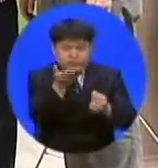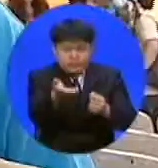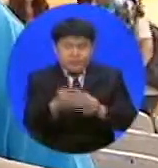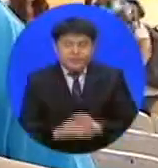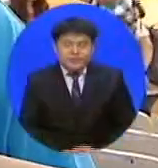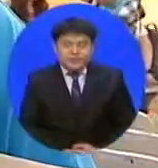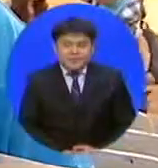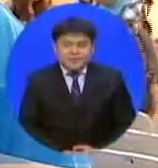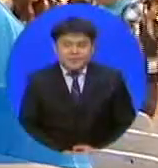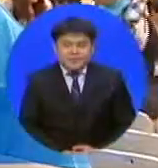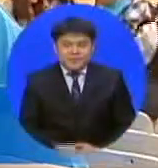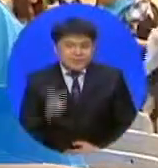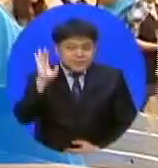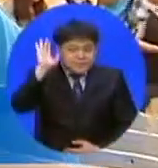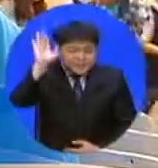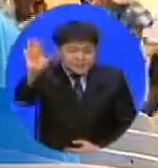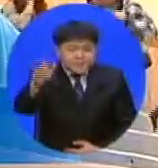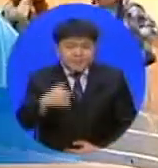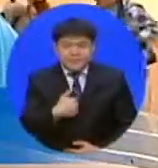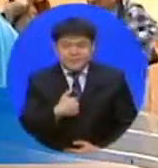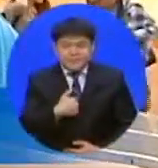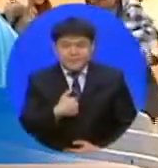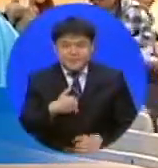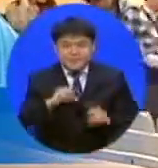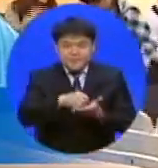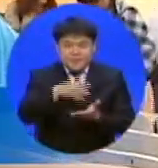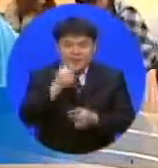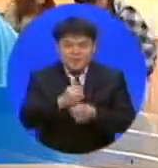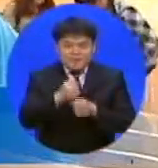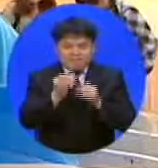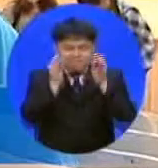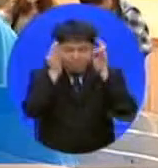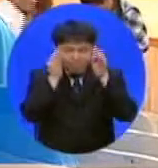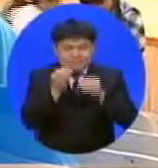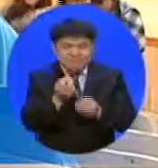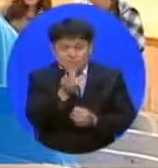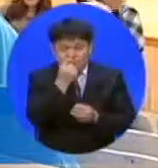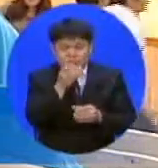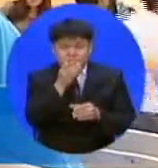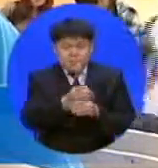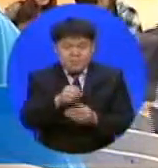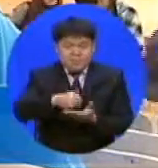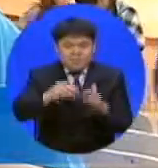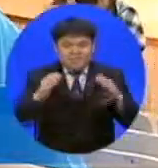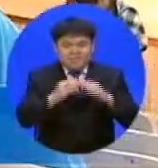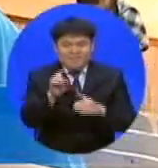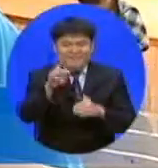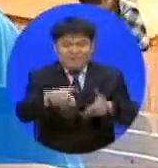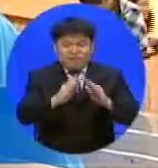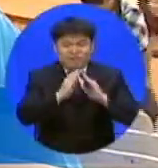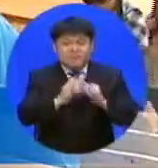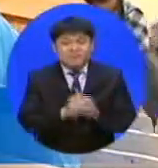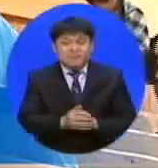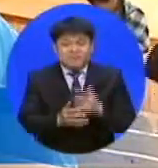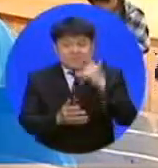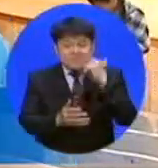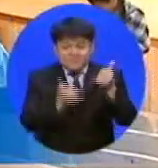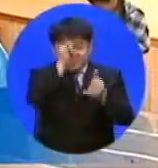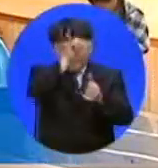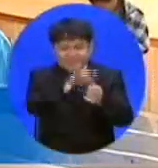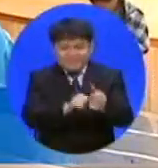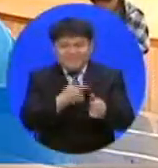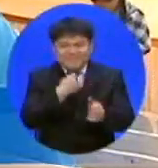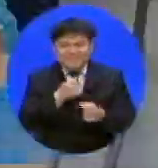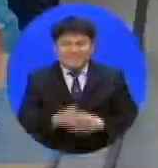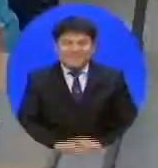주어졌습니다. 나중에 지금 빵을 열심히 배우고 있으니까 제과점이나 하나 차려가지고 부모님께